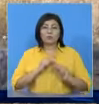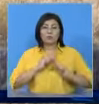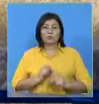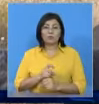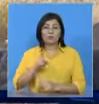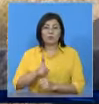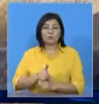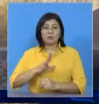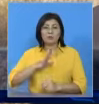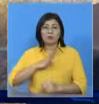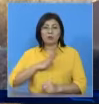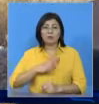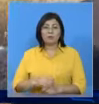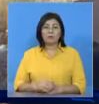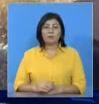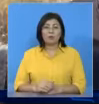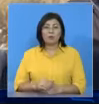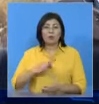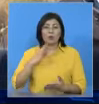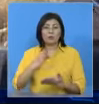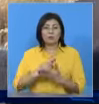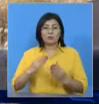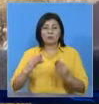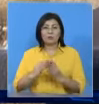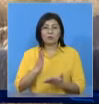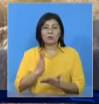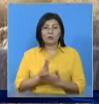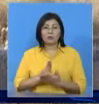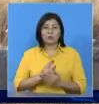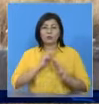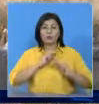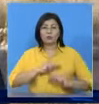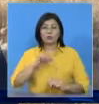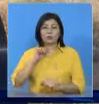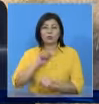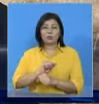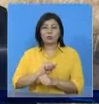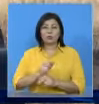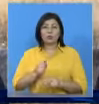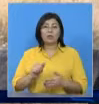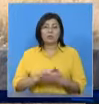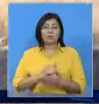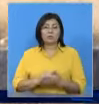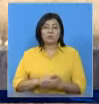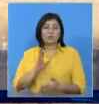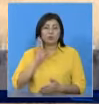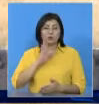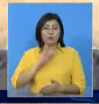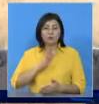берілген болатын. Оған анықталған мердігерлер бар, бірақ ол жұмыс толықтай тоқтатылды. Себебі су тапшылығы